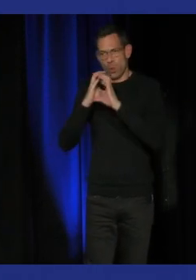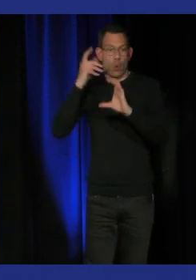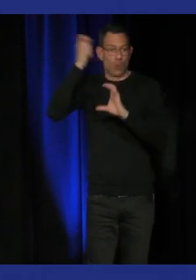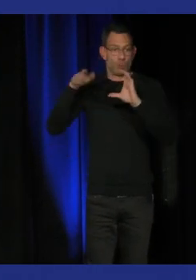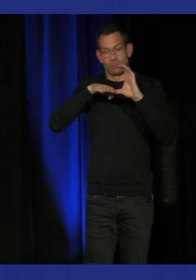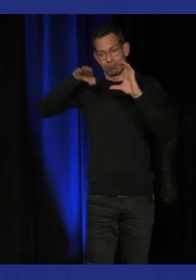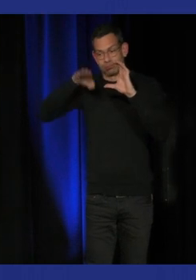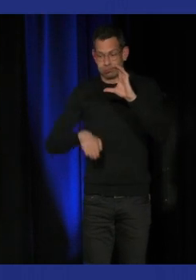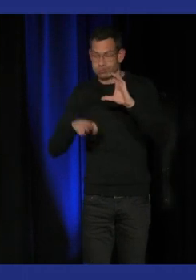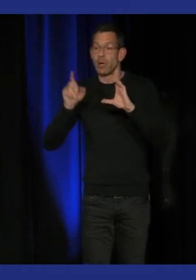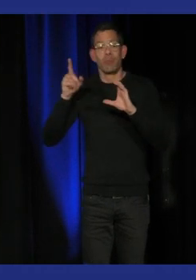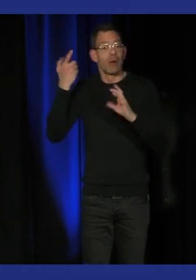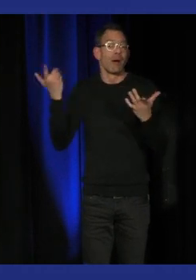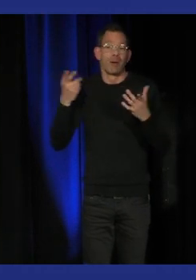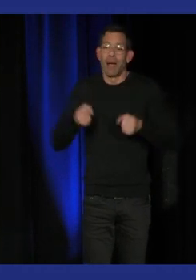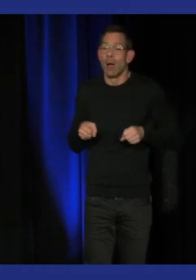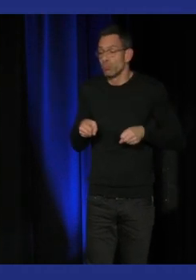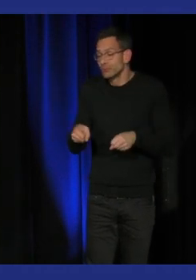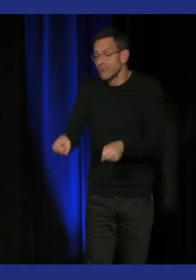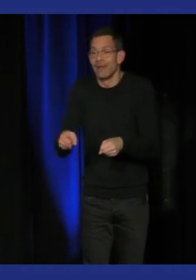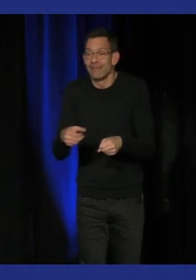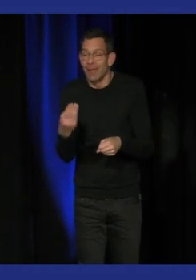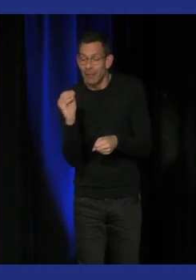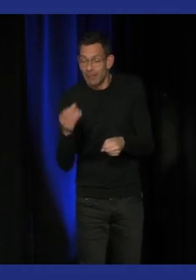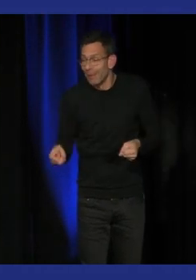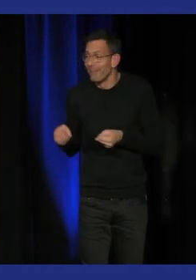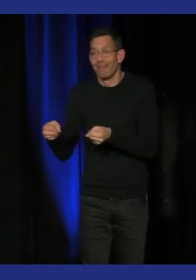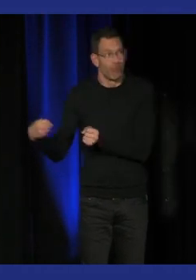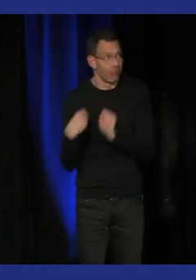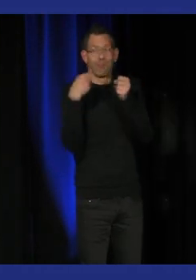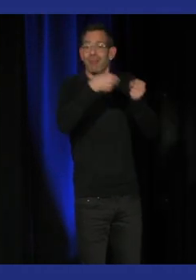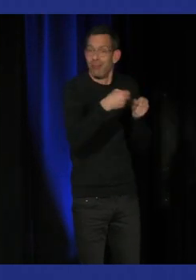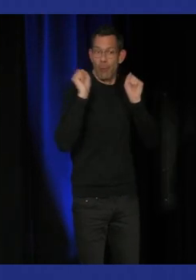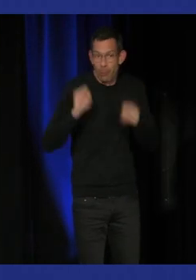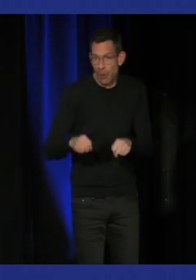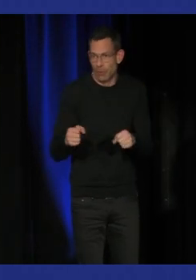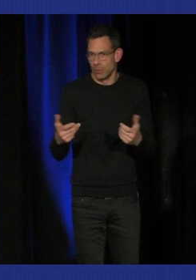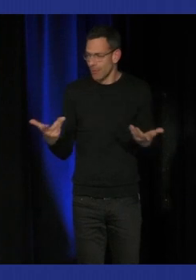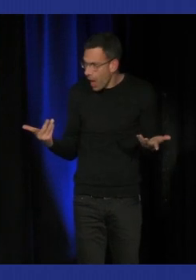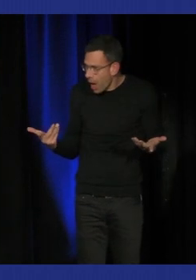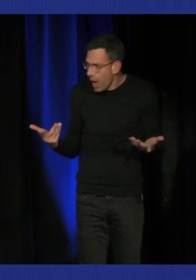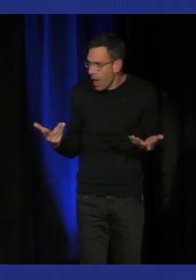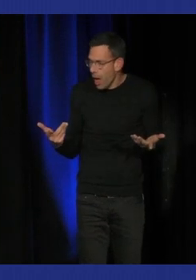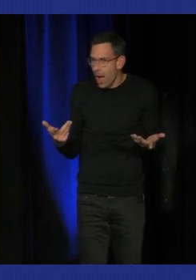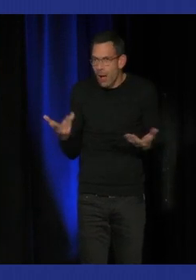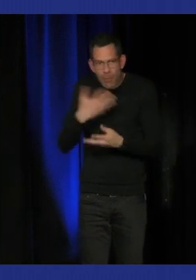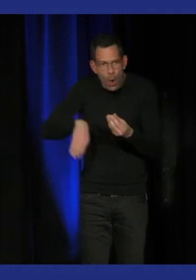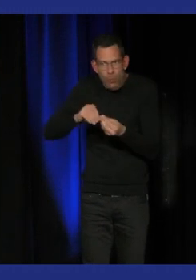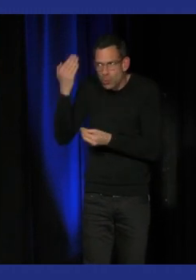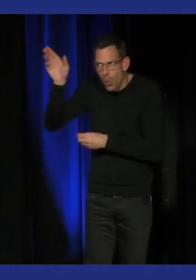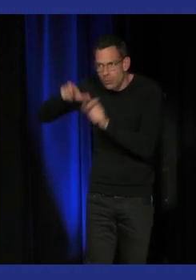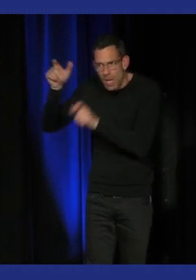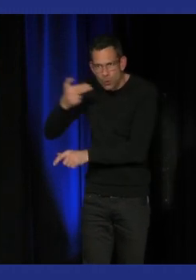qui permettaient d'accueillir les poussettes. Et ah, en plus, ça permet de faire plein d'autres choses. Pas